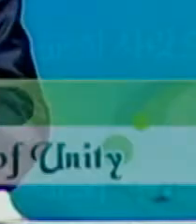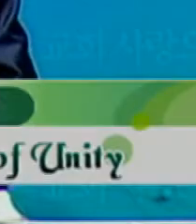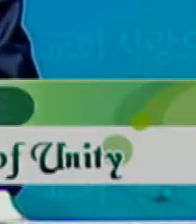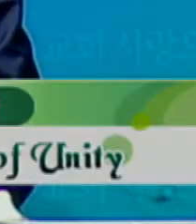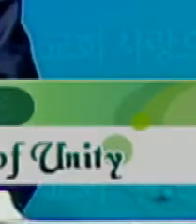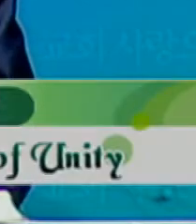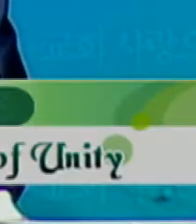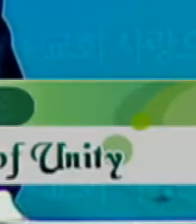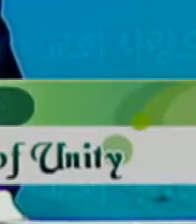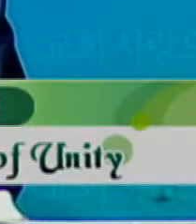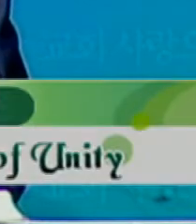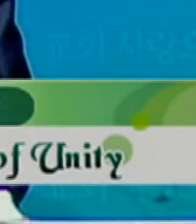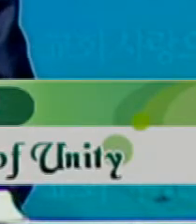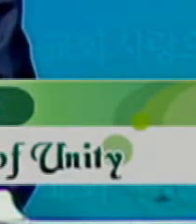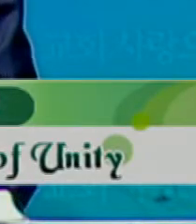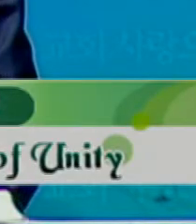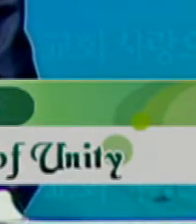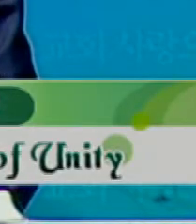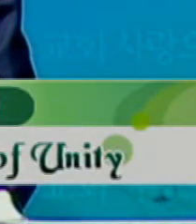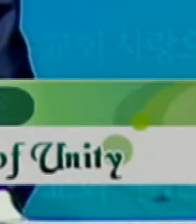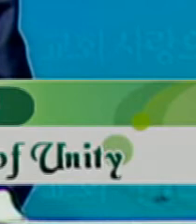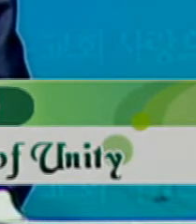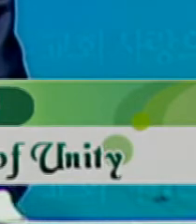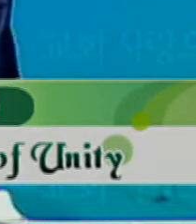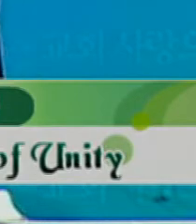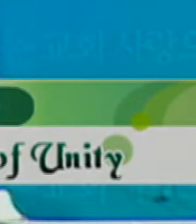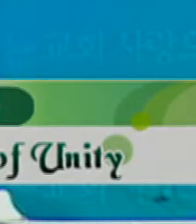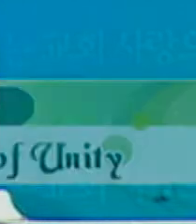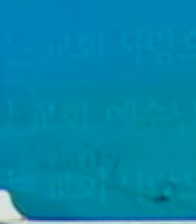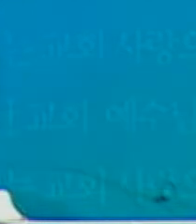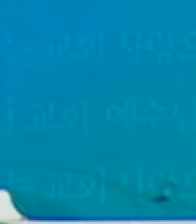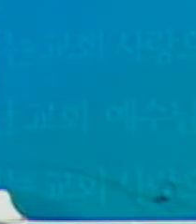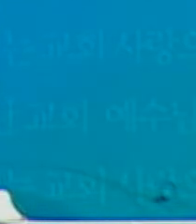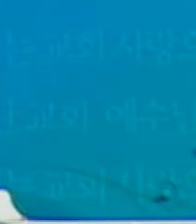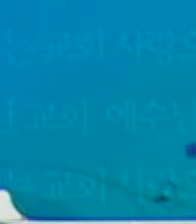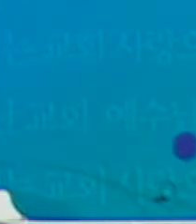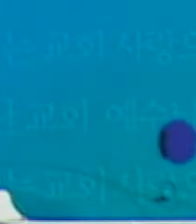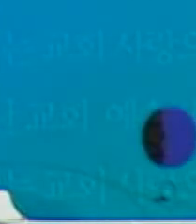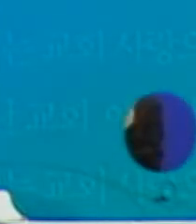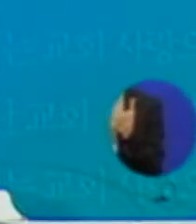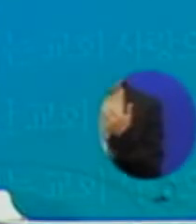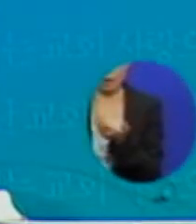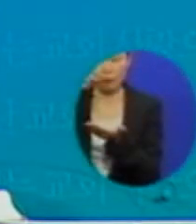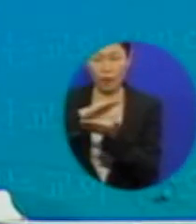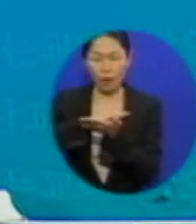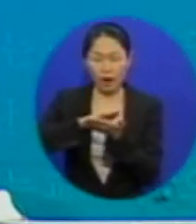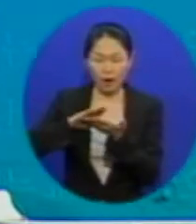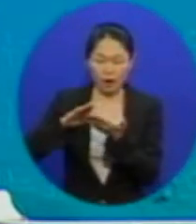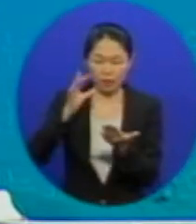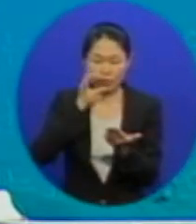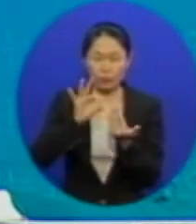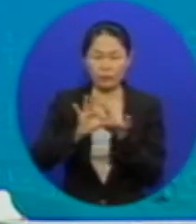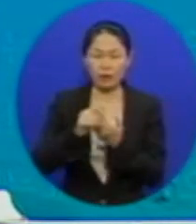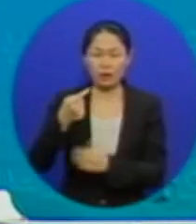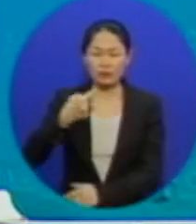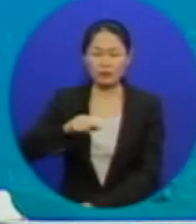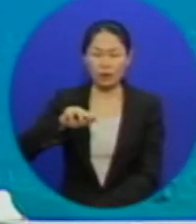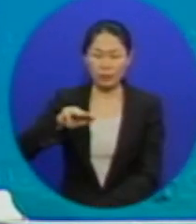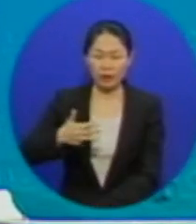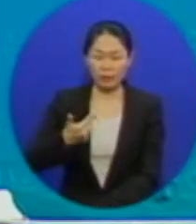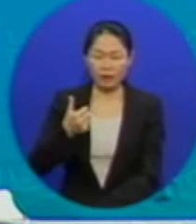아 톨스토이가 쓴 전쟁과 평화의 보면 아 1805년 에